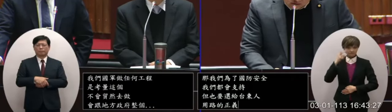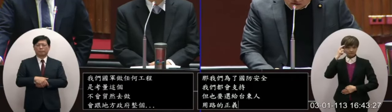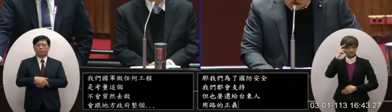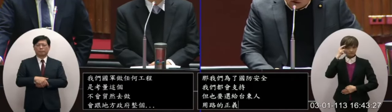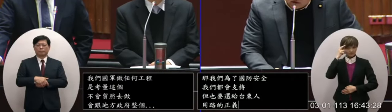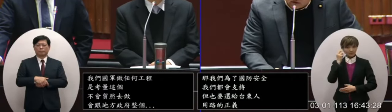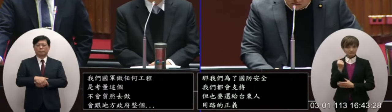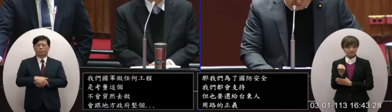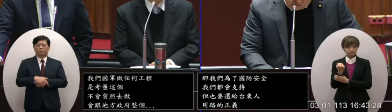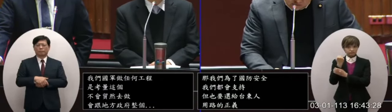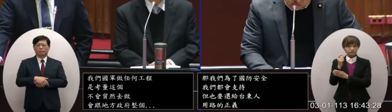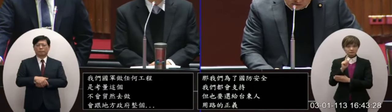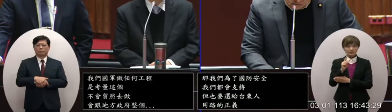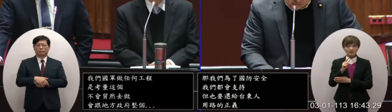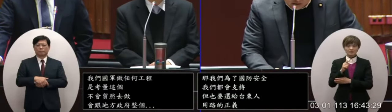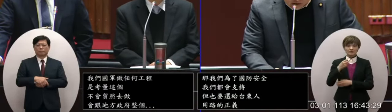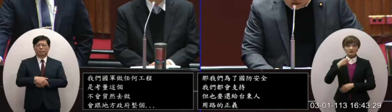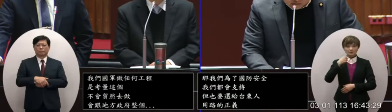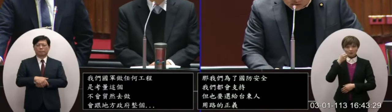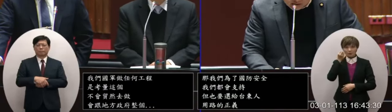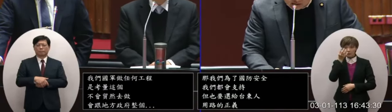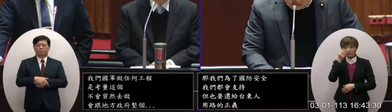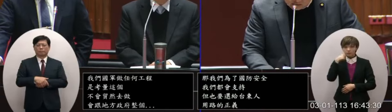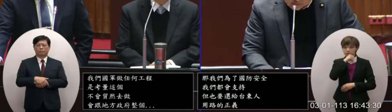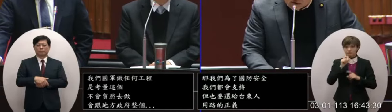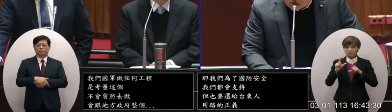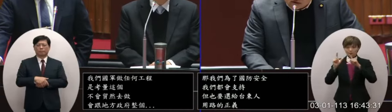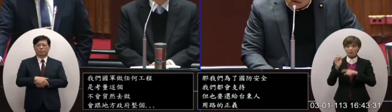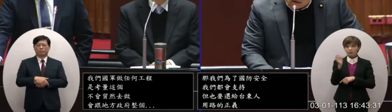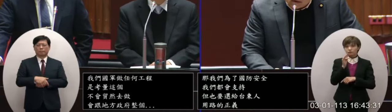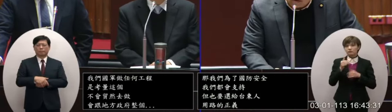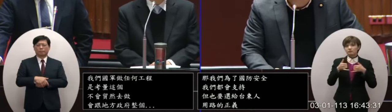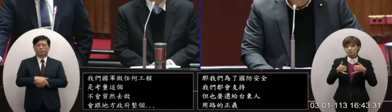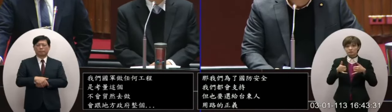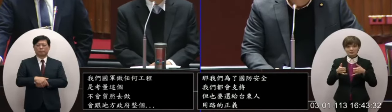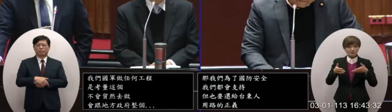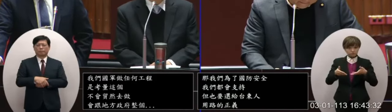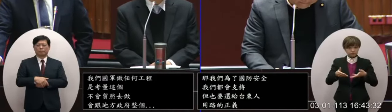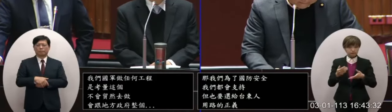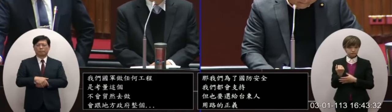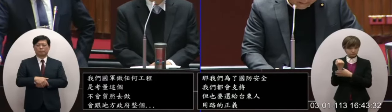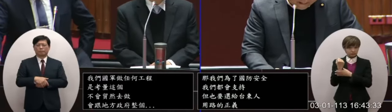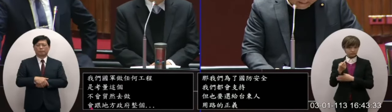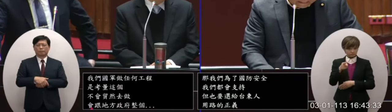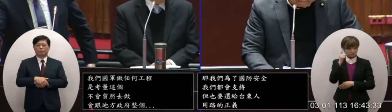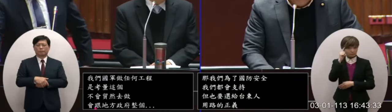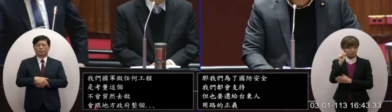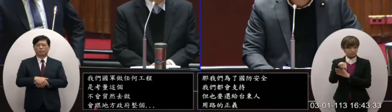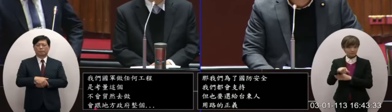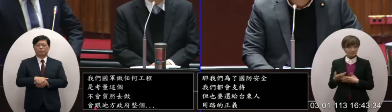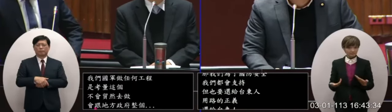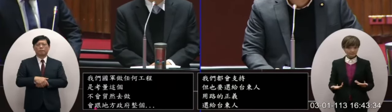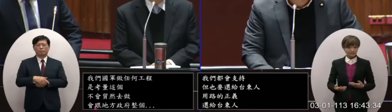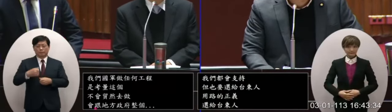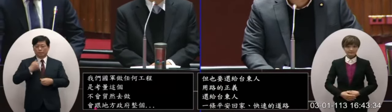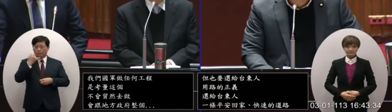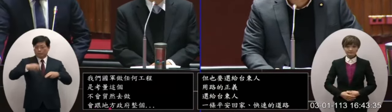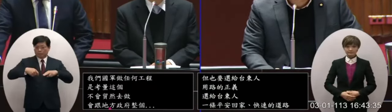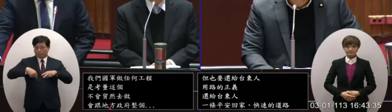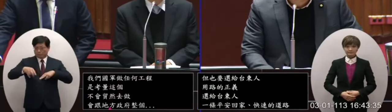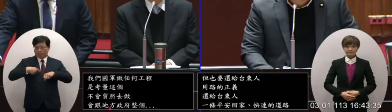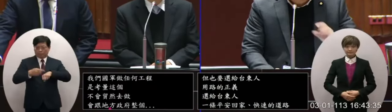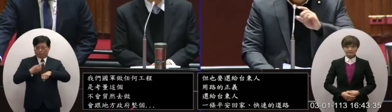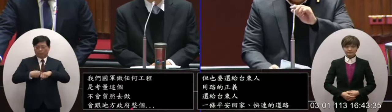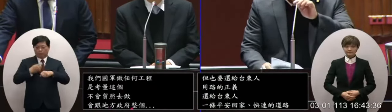持新建花东快速道路。全院长，你支不支持这件事情？ 在做核心性研究当